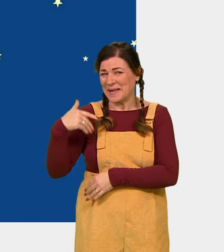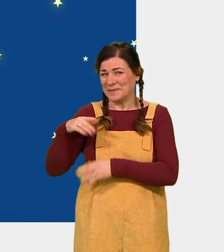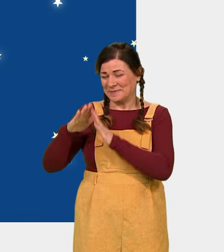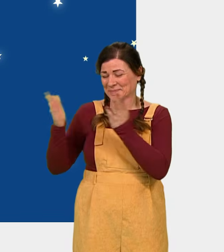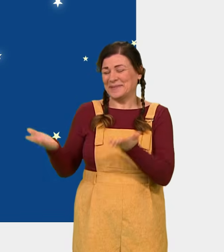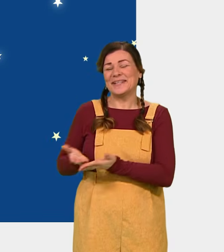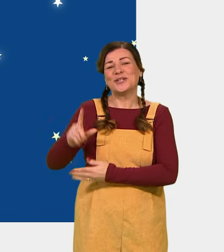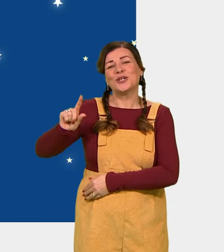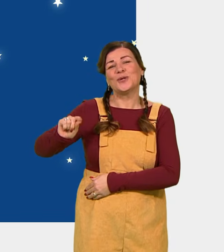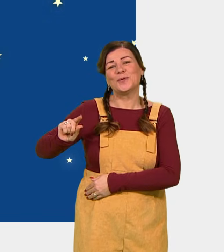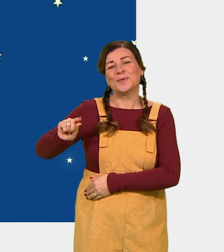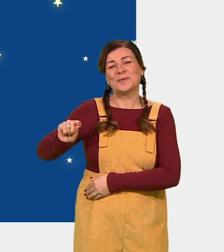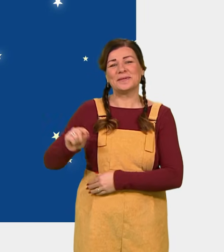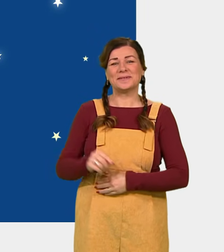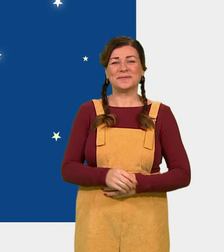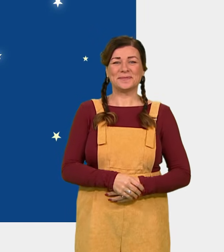da ni fyd